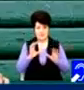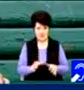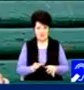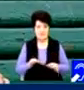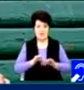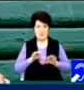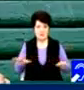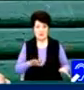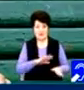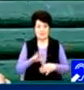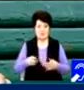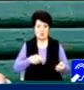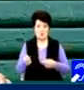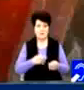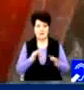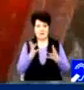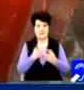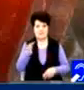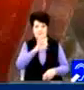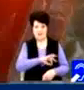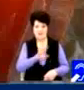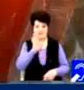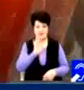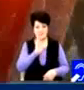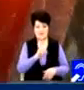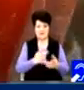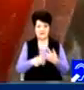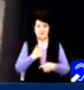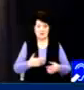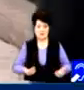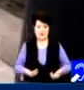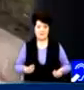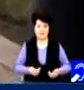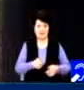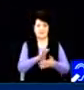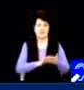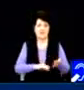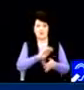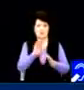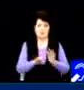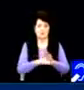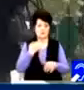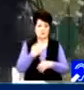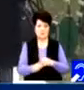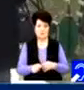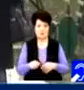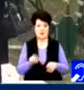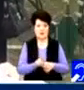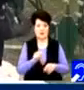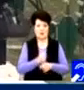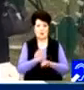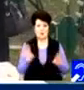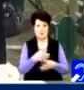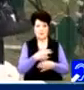sărbătoarea trece comercianții calculează veniturile iar femeile se întorc la viața lor continuând să fie supuse abuzurilor lucru care nu mai